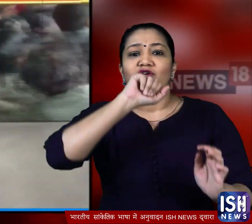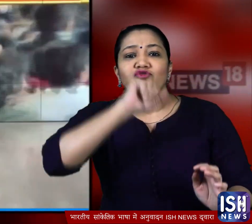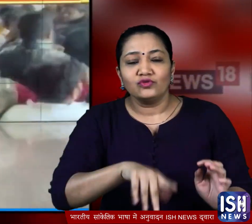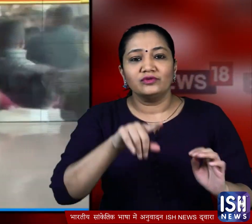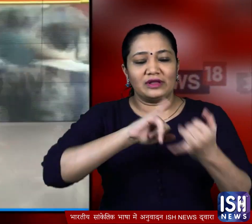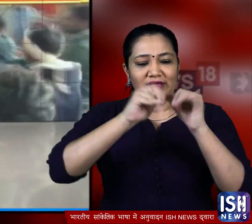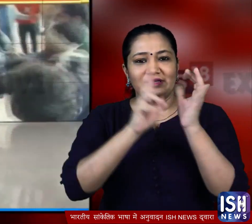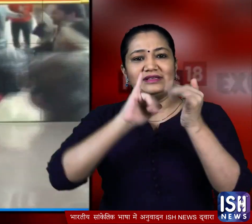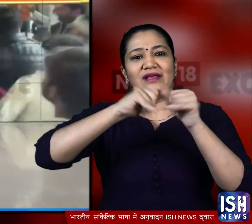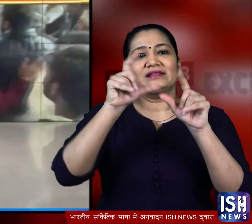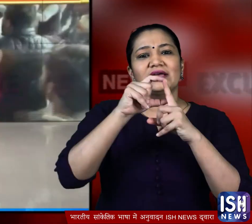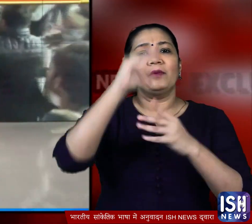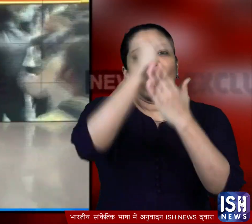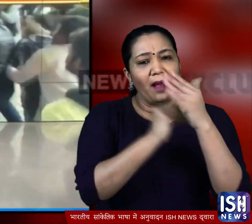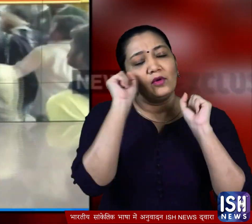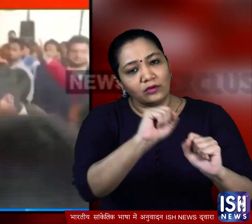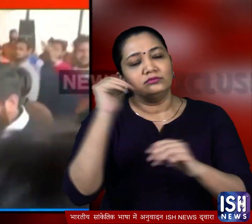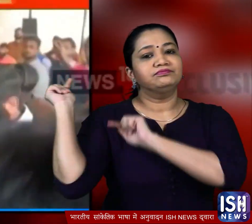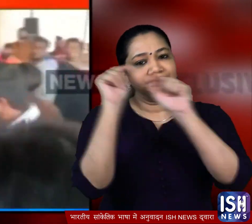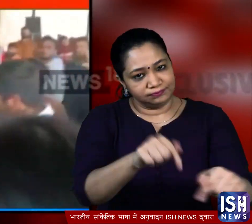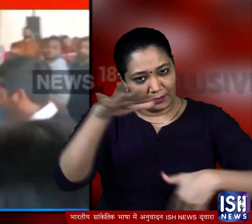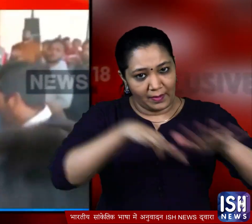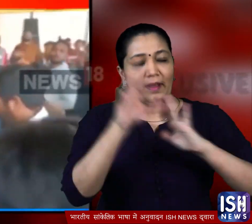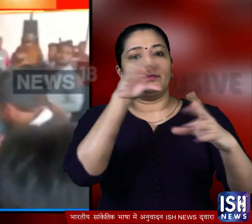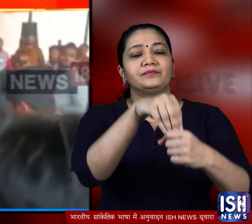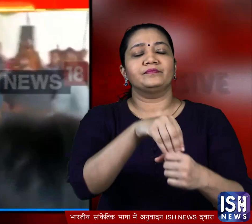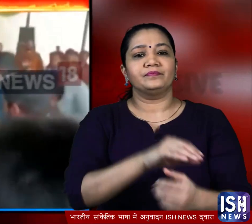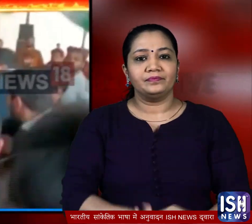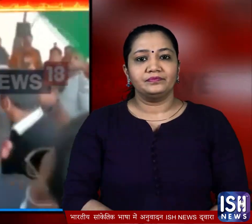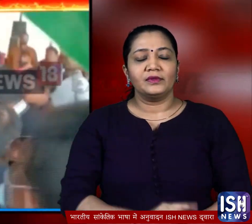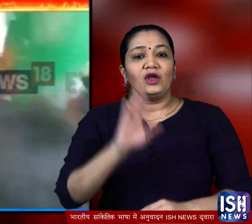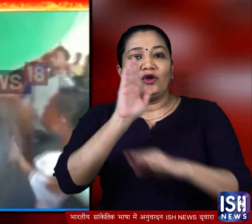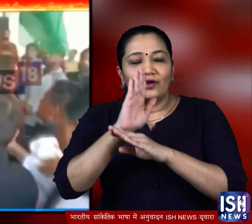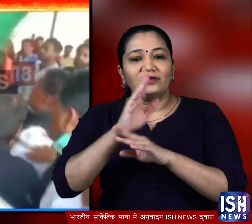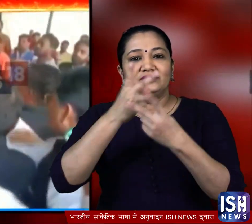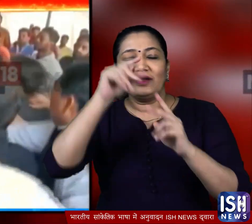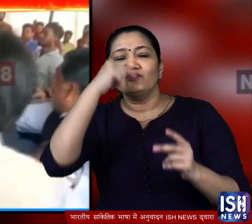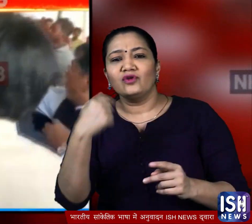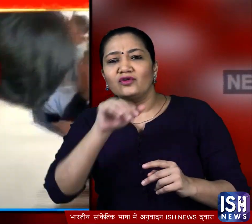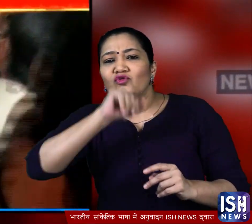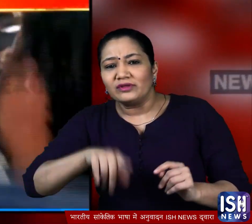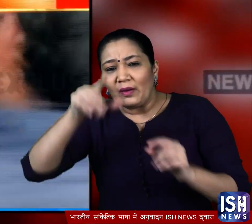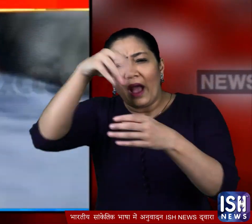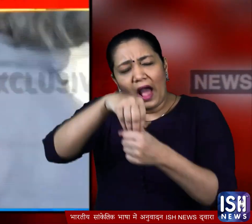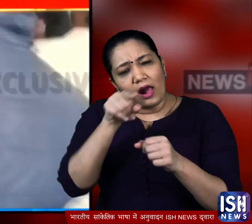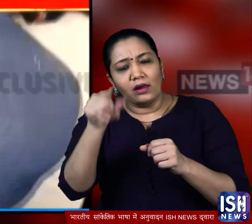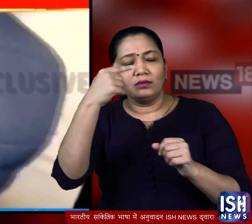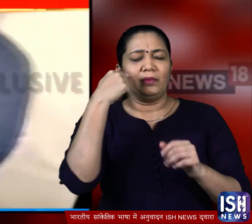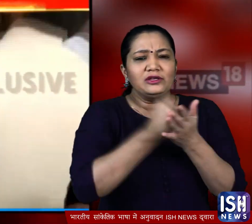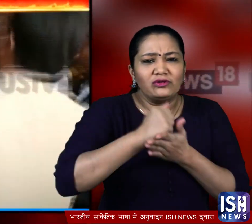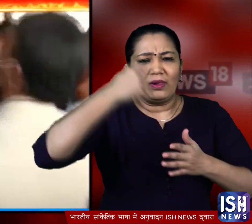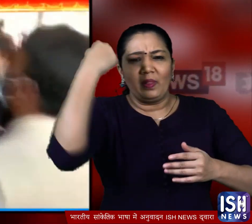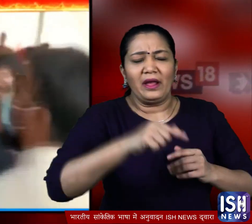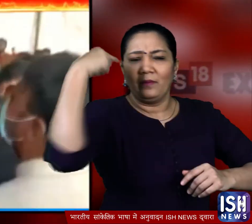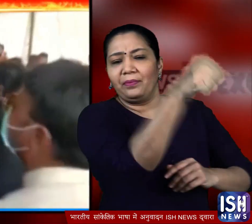युवा संसद में हिस्सा लेने के लिए पहुंचे थे। तभी कांग्रेस कार्यकर्ताओं के बीच मौजूद उस युवक ने कन्हैया कुमार पर स्याही फेंकने